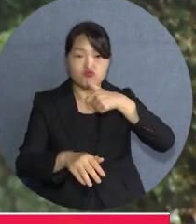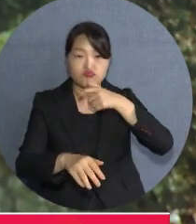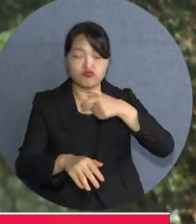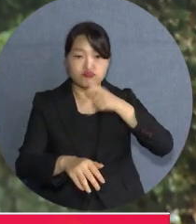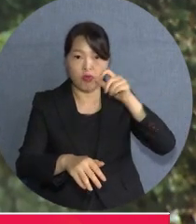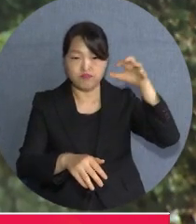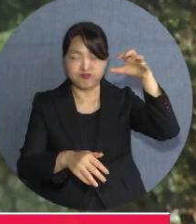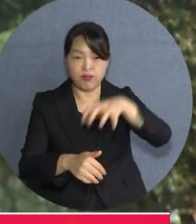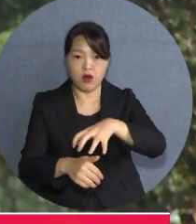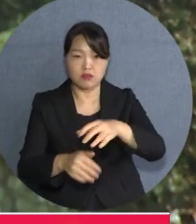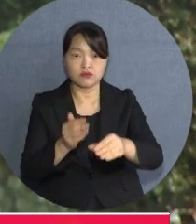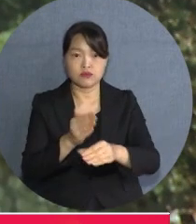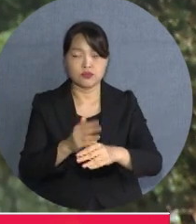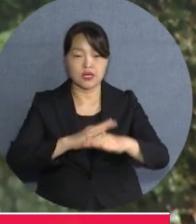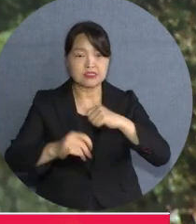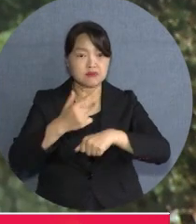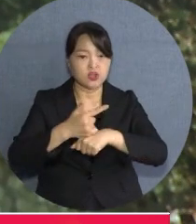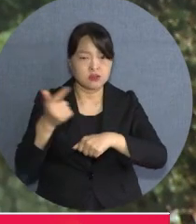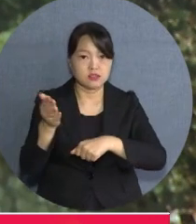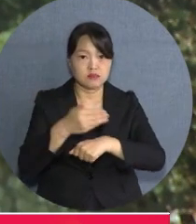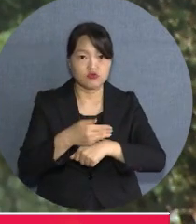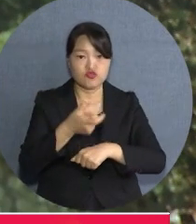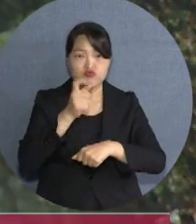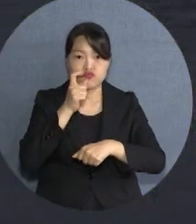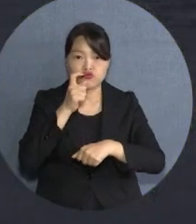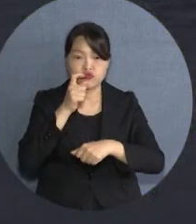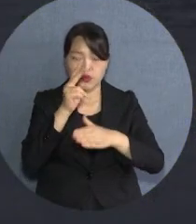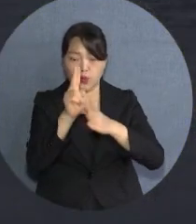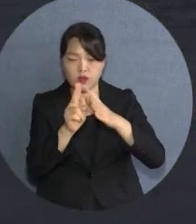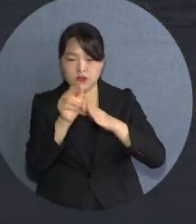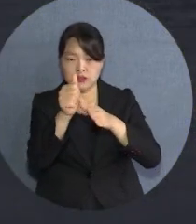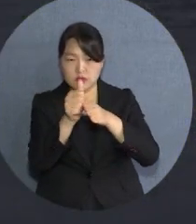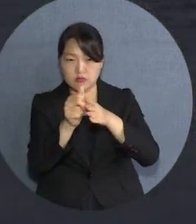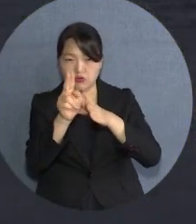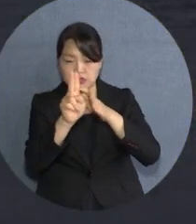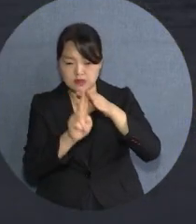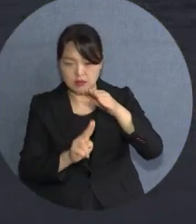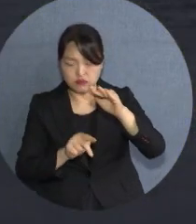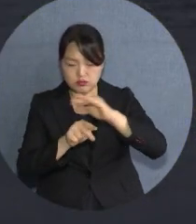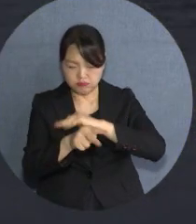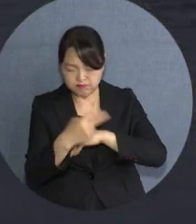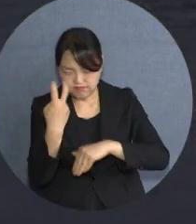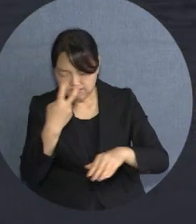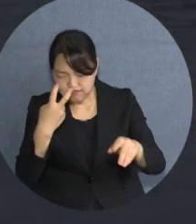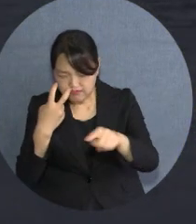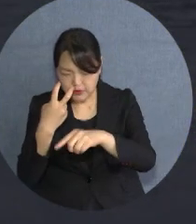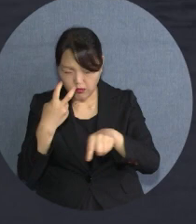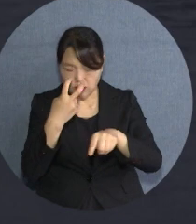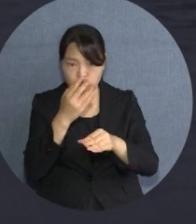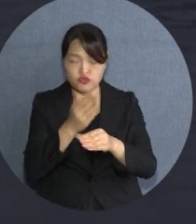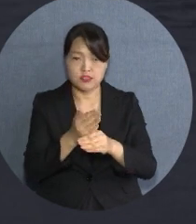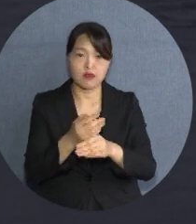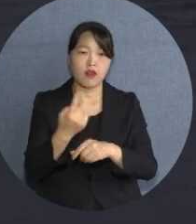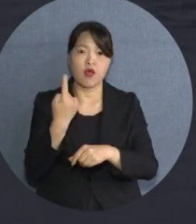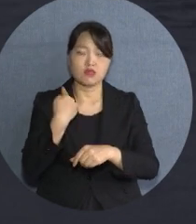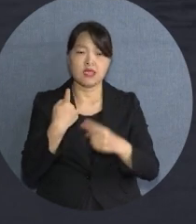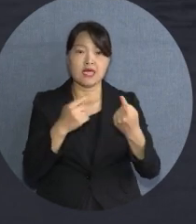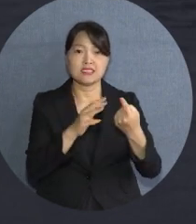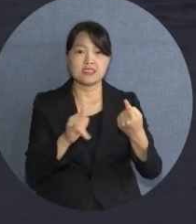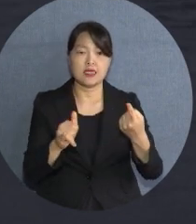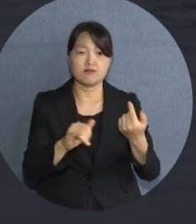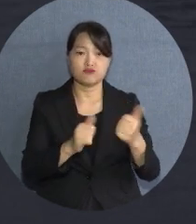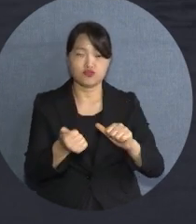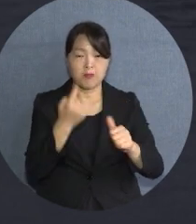됐습니다. 오늘 아침 6시쯤부터 잠수부가 처음 투입돼서 본격적인 수색 작업이 벌어지고 있는데요. 어제 한 명이